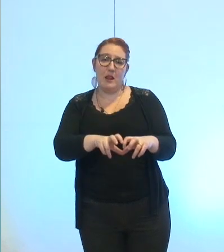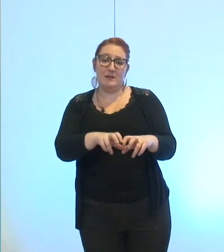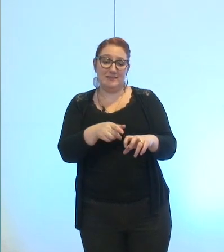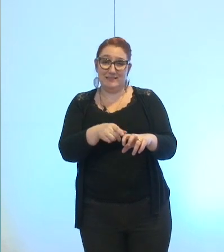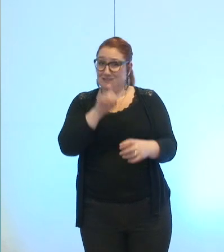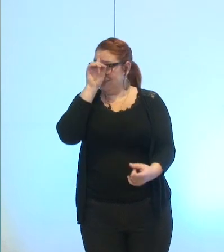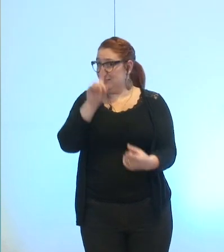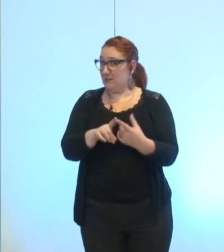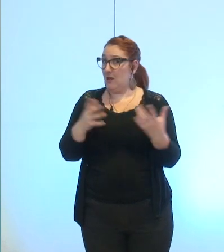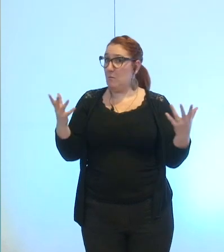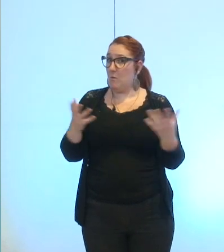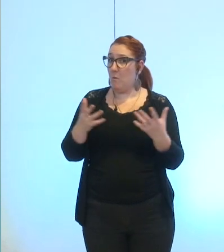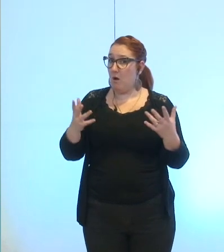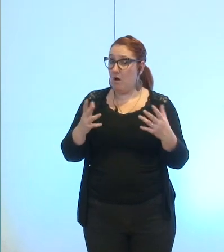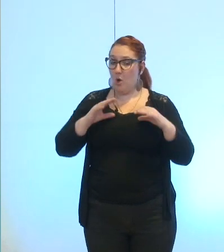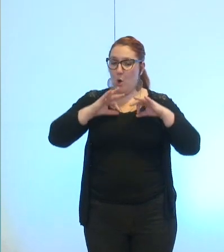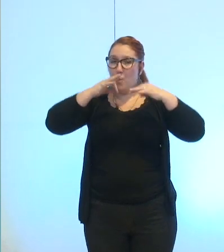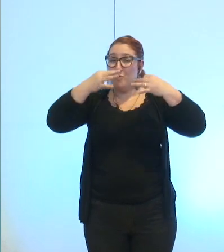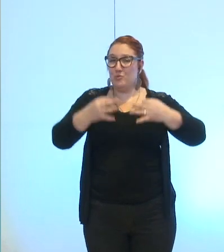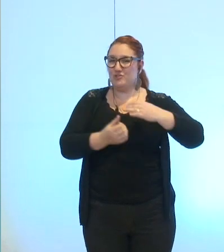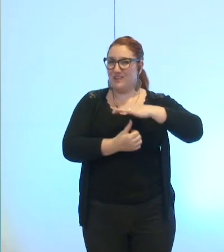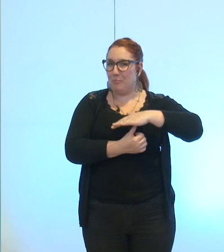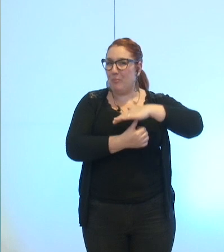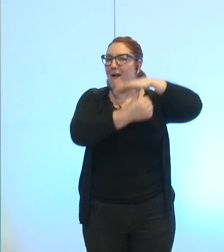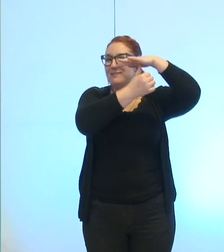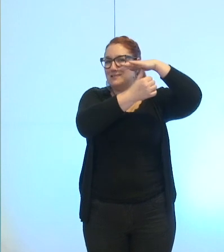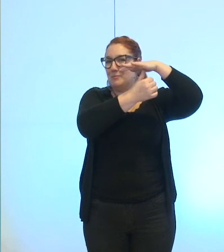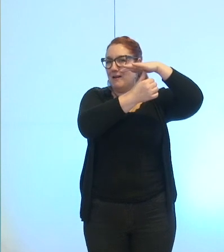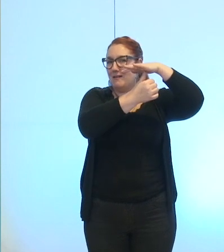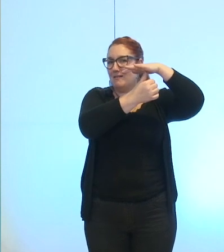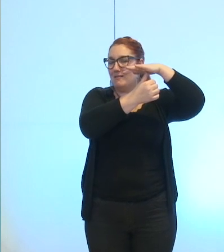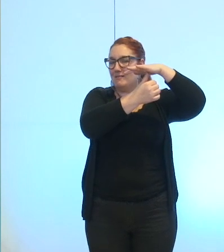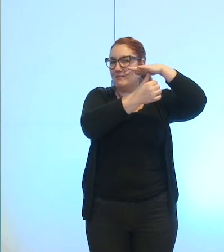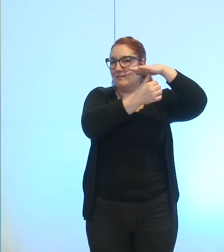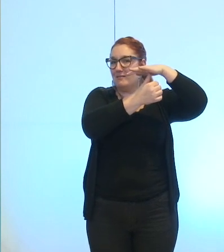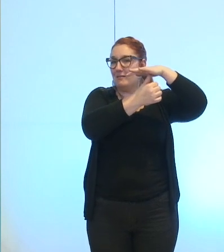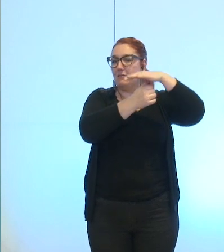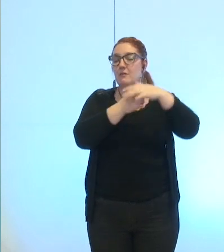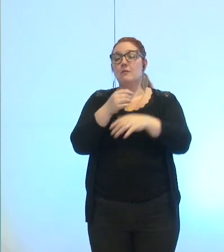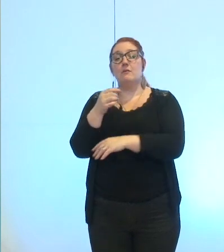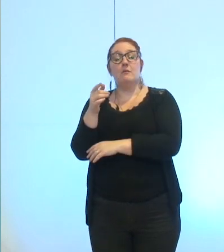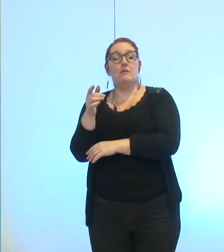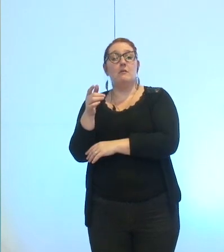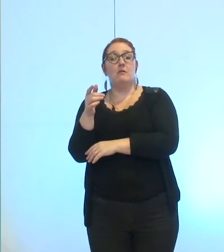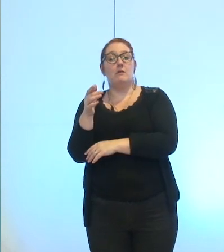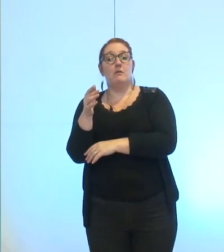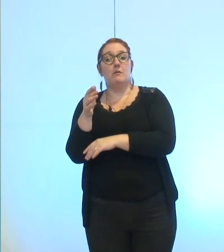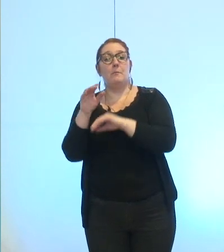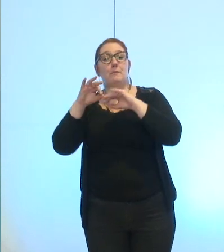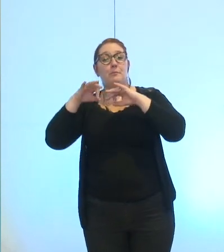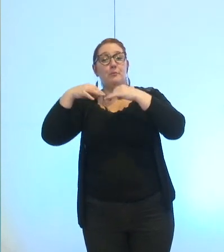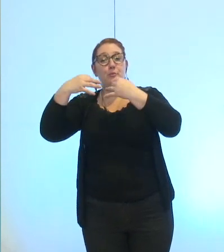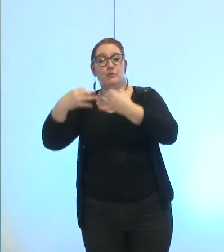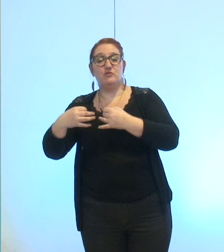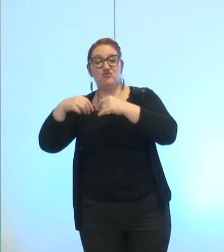exclusivement sur le budget principal et passe entièrement sous silence en ne